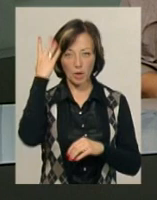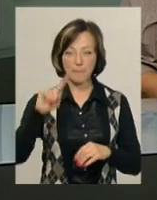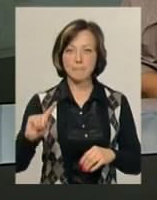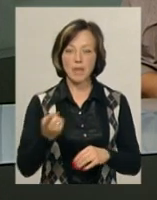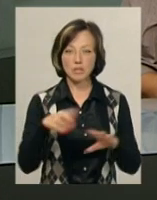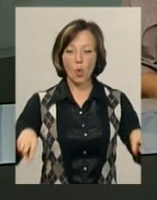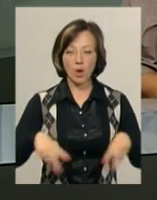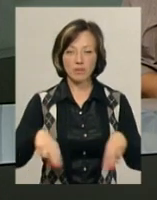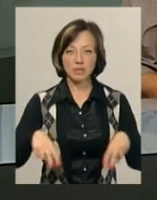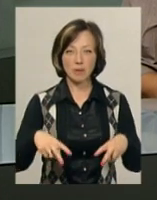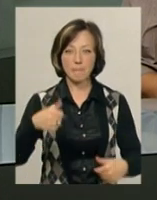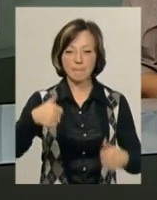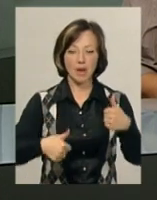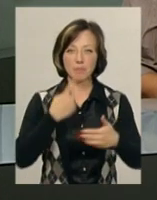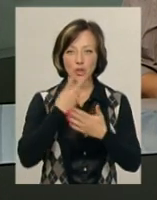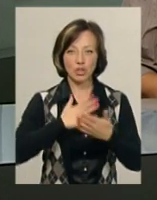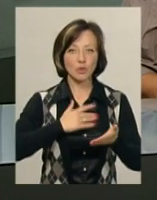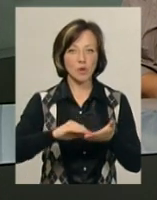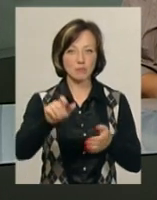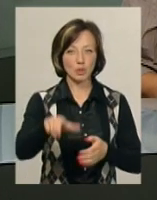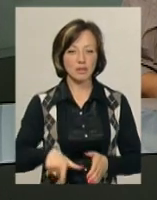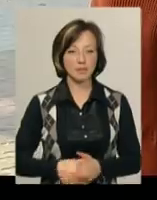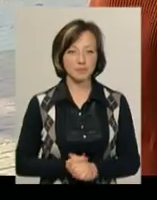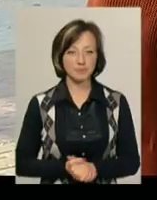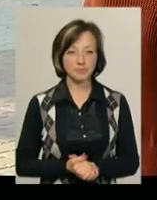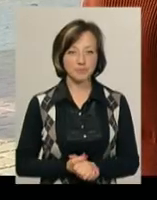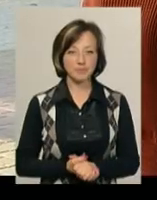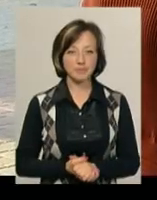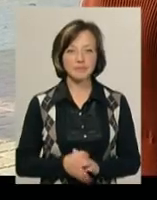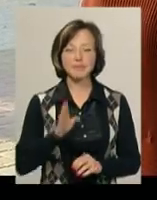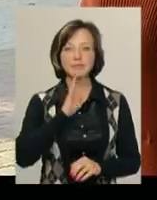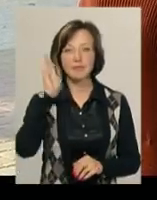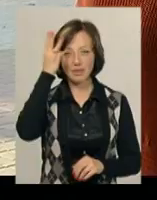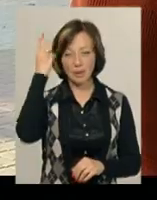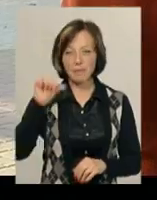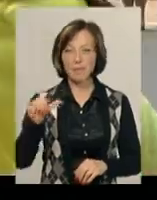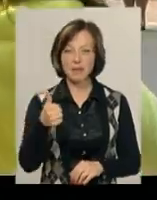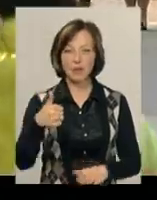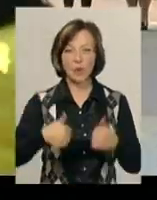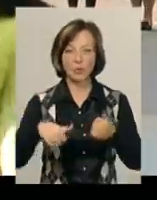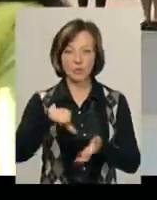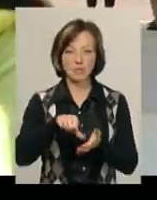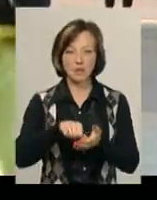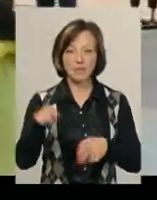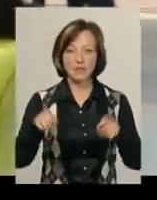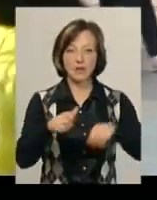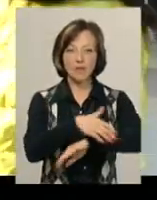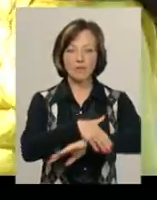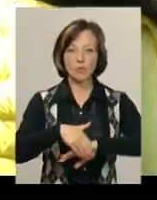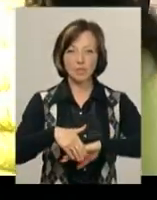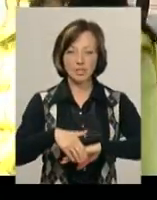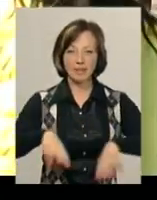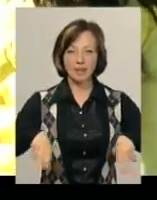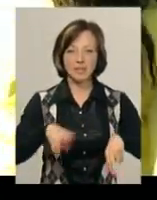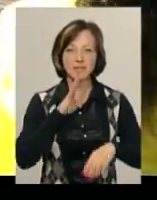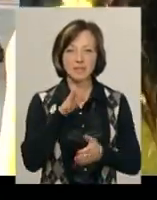Перший хореографічний батл бачила Тетяна Присикар. Хмельничанка Ася Воронова – перша конкурсантка фестивалю вуличних танців.